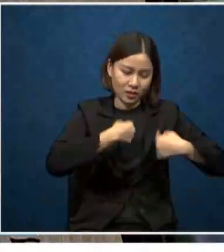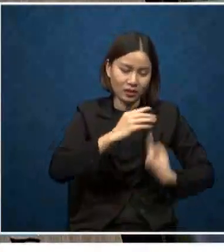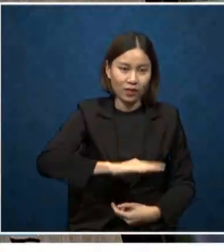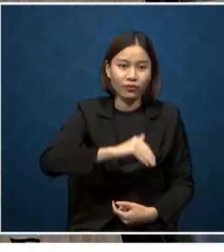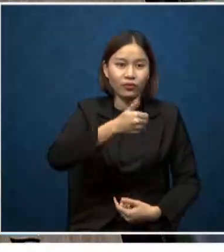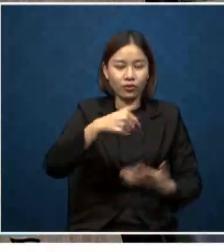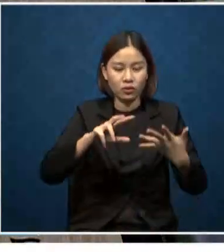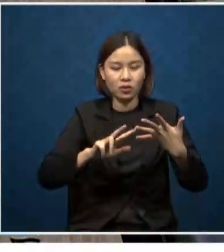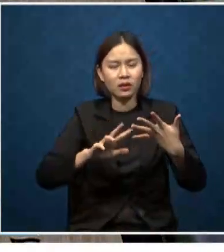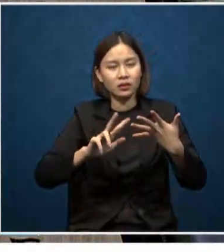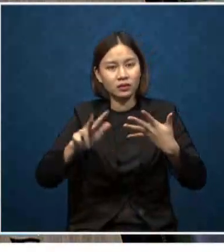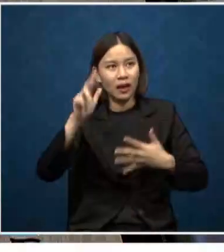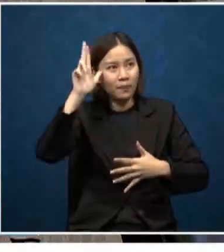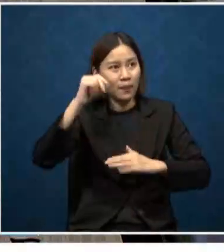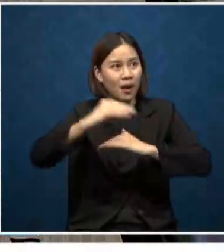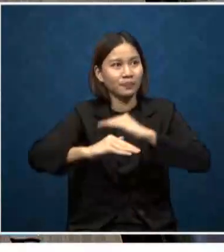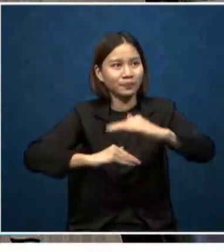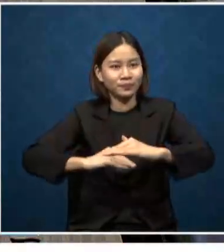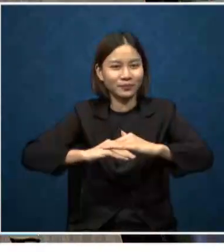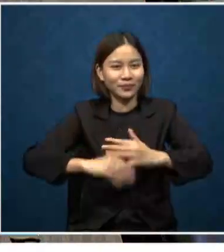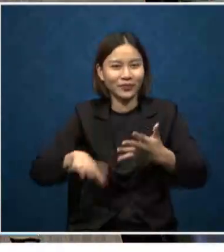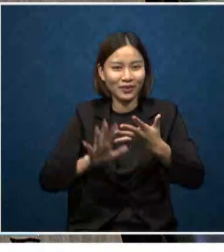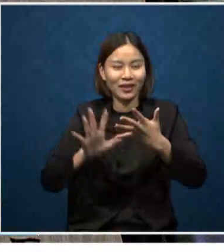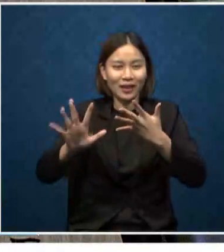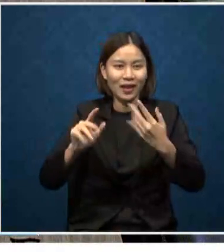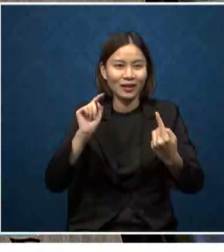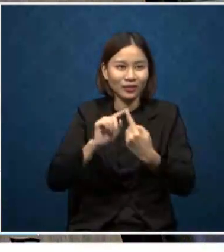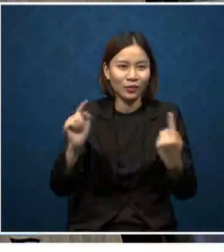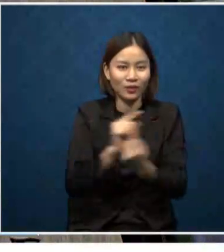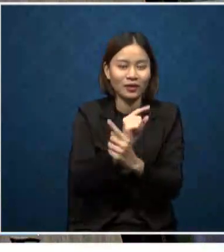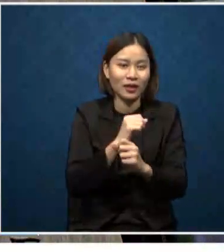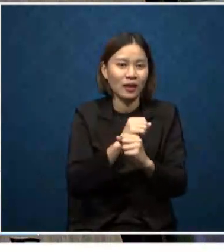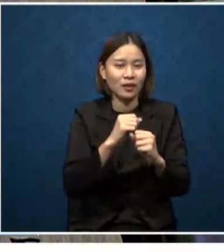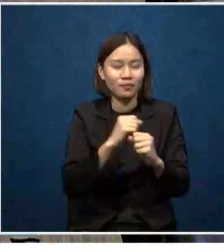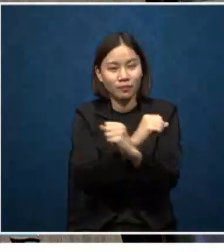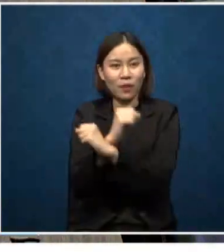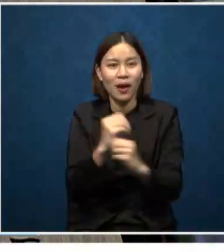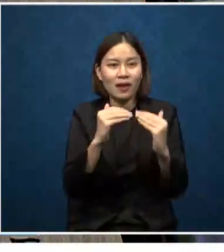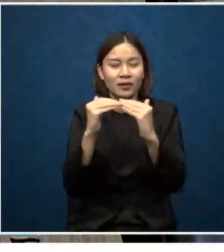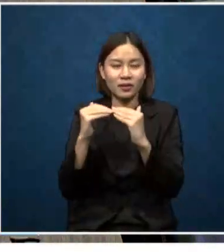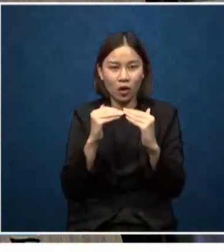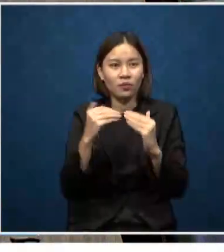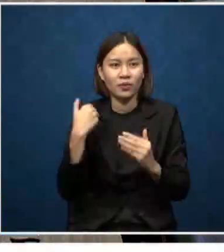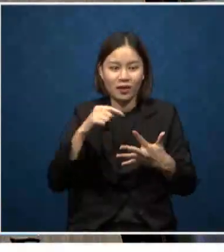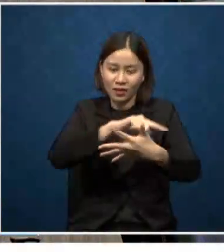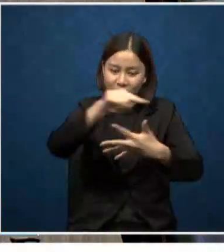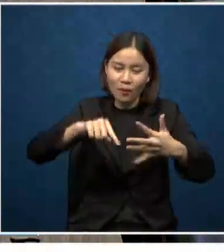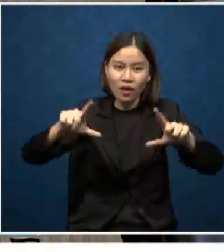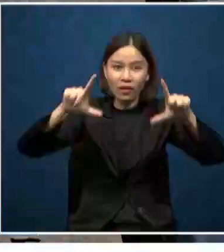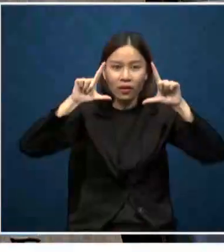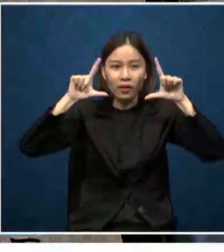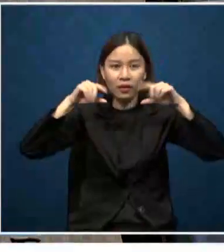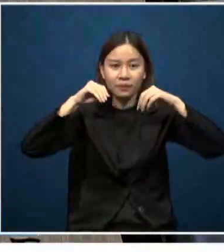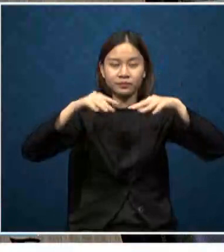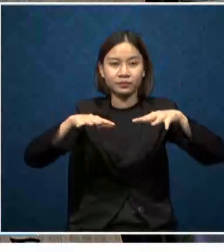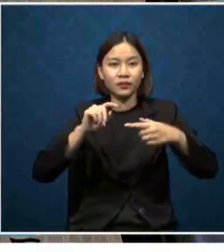สังคมสร้างทางมลายอันที่ 5สร้างสังคมสุขภาวะปลอดภัยเท่าเทียมเป็นสุขอันนี้คือผลงานเด่นของท่าน